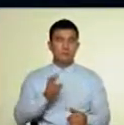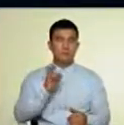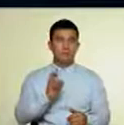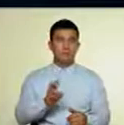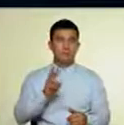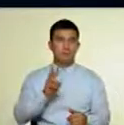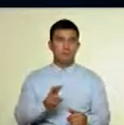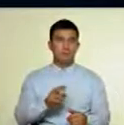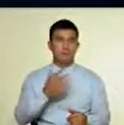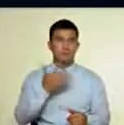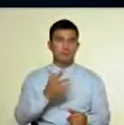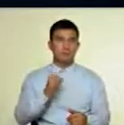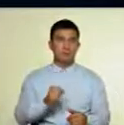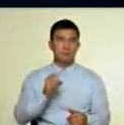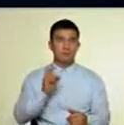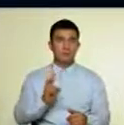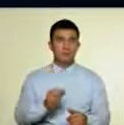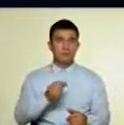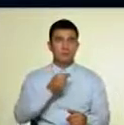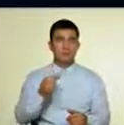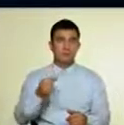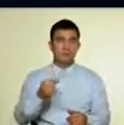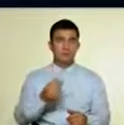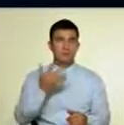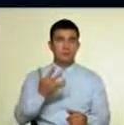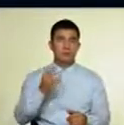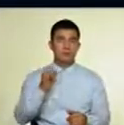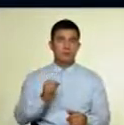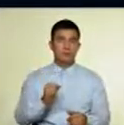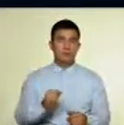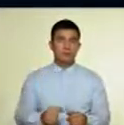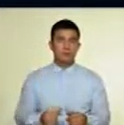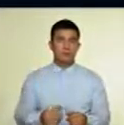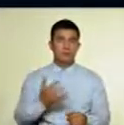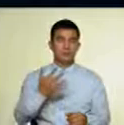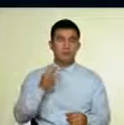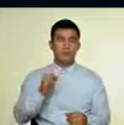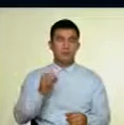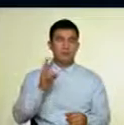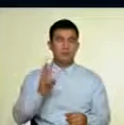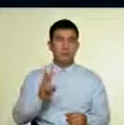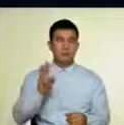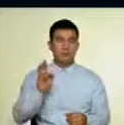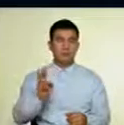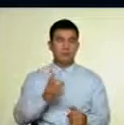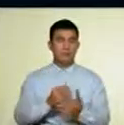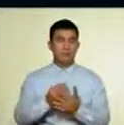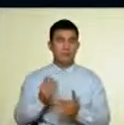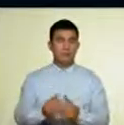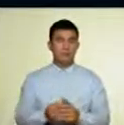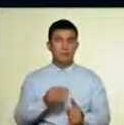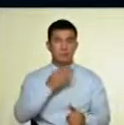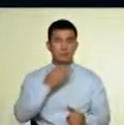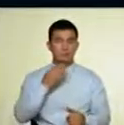kvadrat 5ab minus 5a 5a kvadrat b ko'p